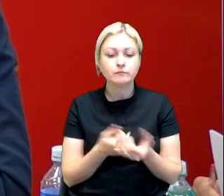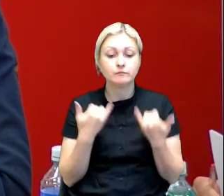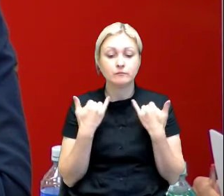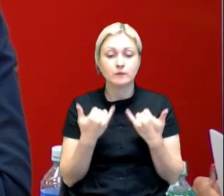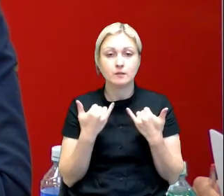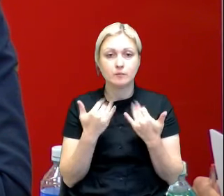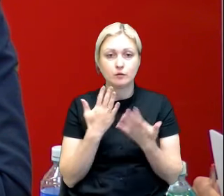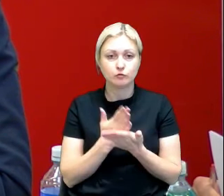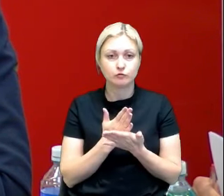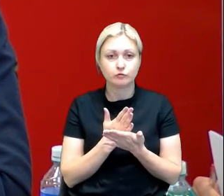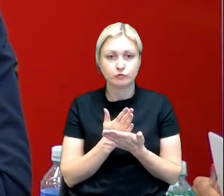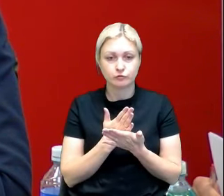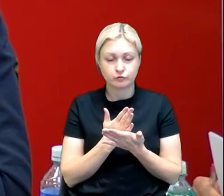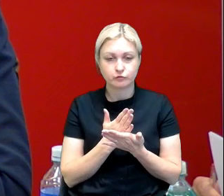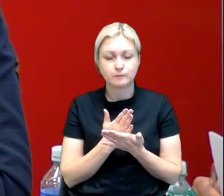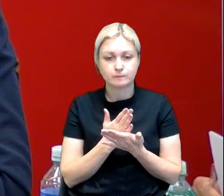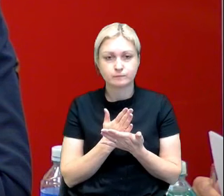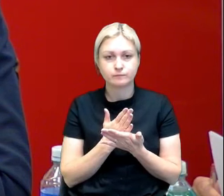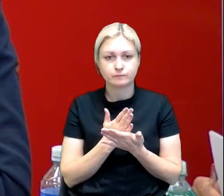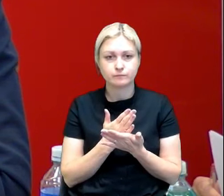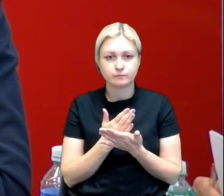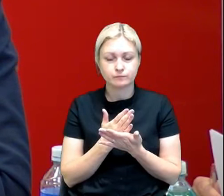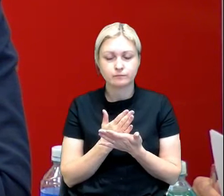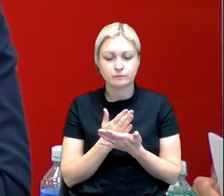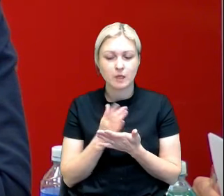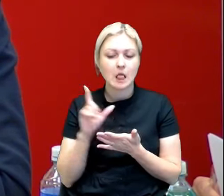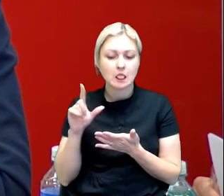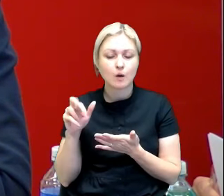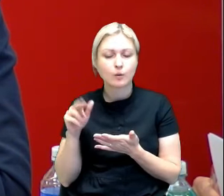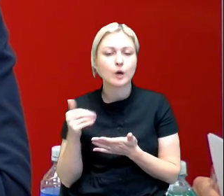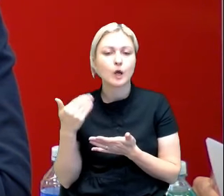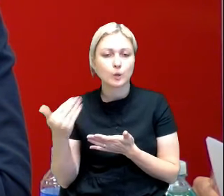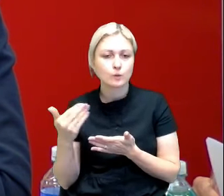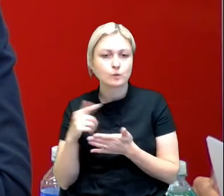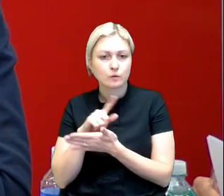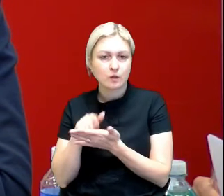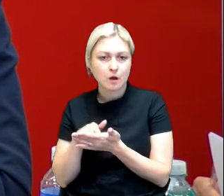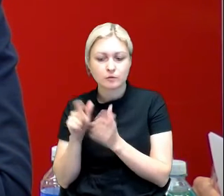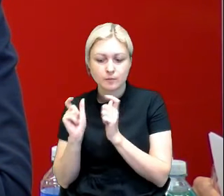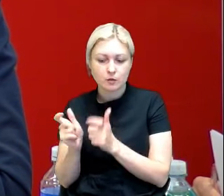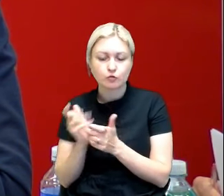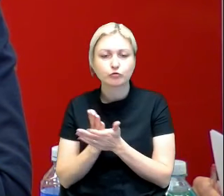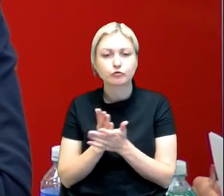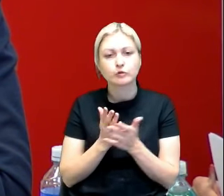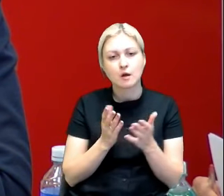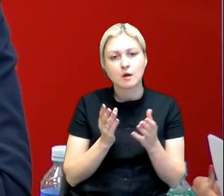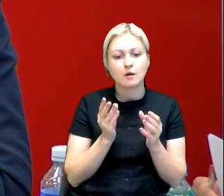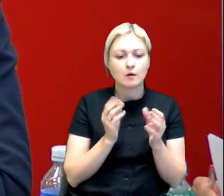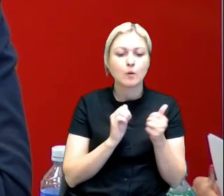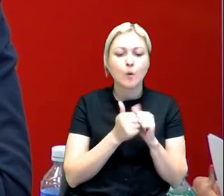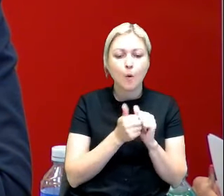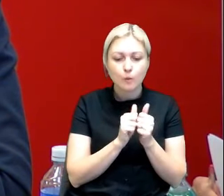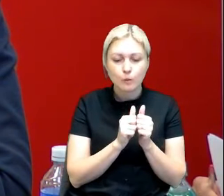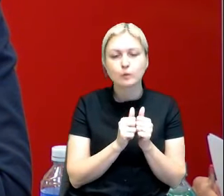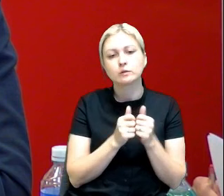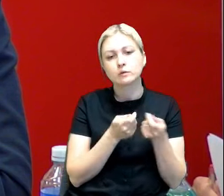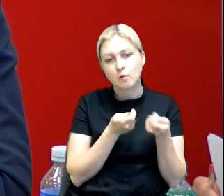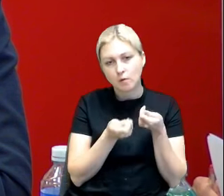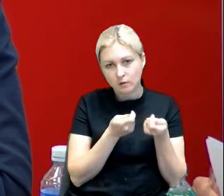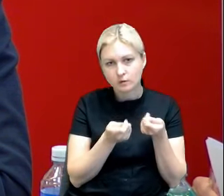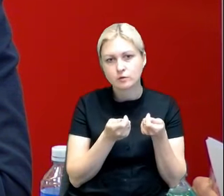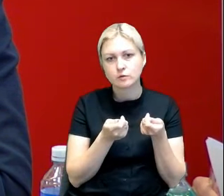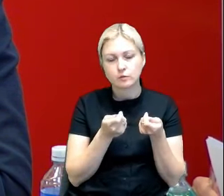rengiami atsakant gerbiama laura į jūsų klausimą šiuo metu yra rengiami konkursai į klaipėdos aid vadovo pareigas